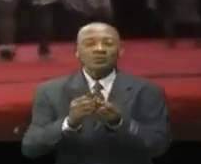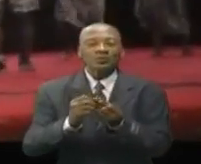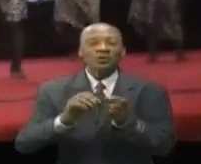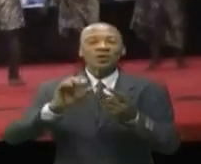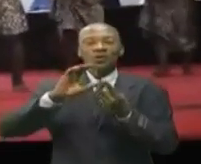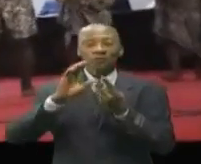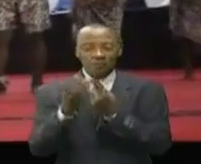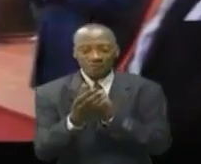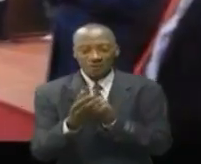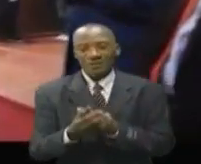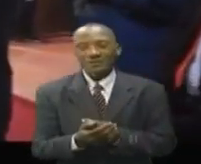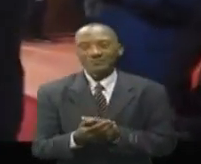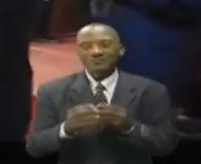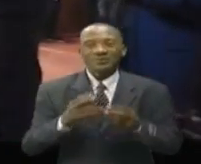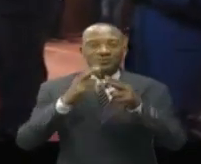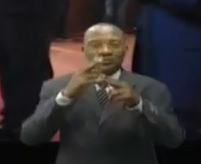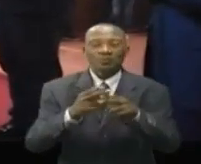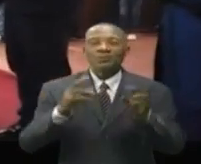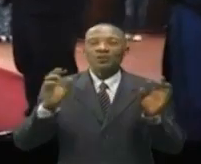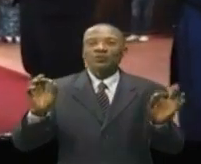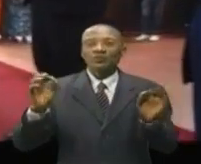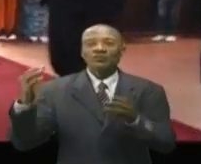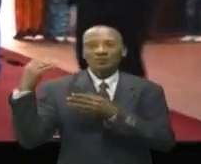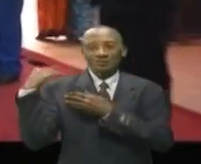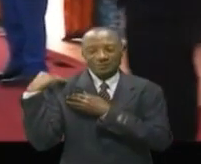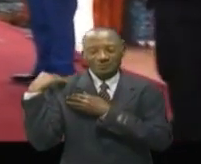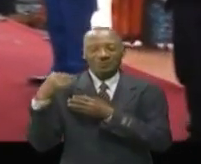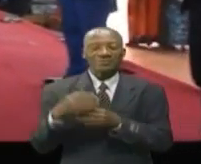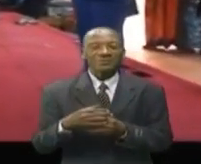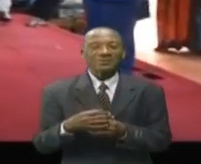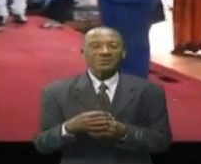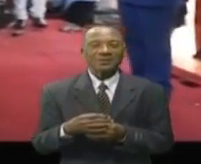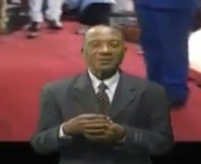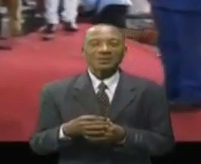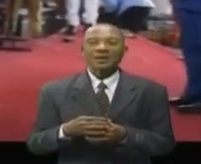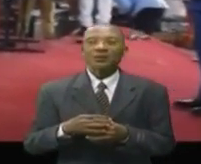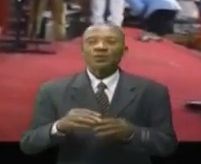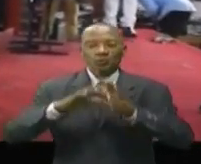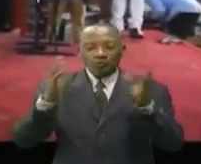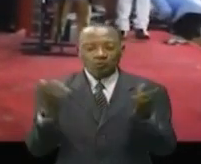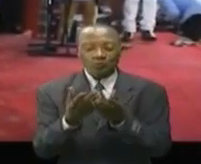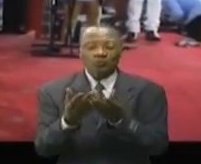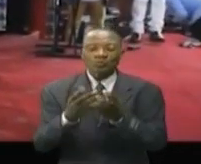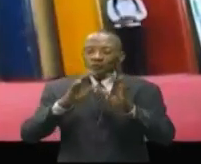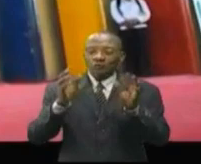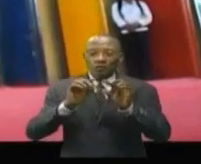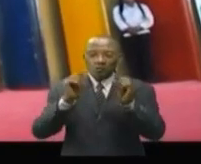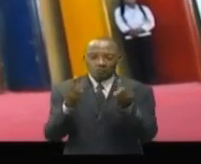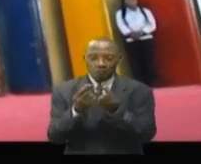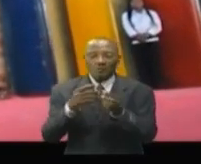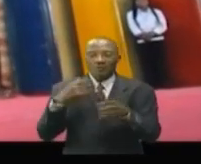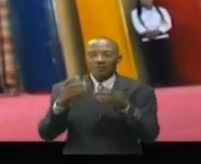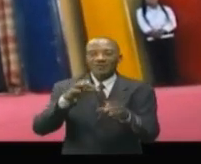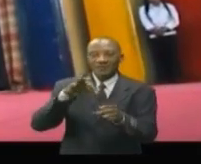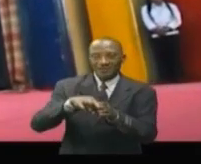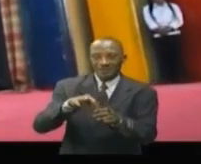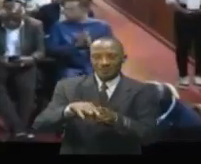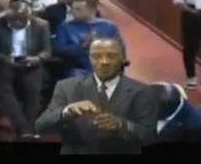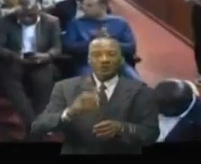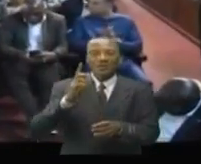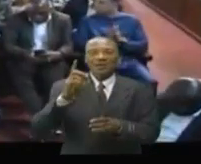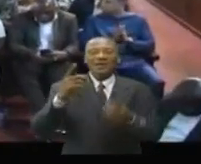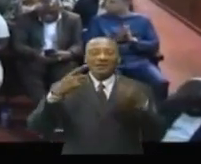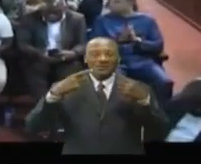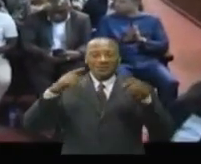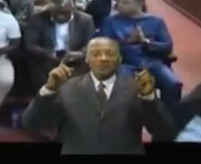l'investiture après les élections à travers toutes les représentations disséminées à travers Kinshasa du notable cubain Dian Zenze comme